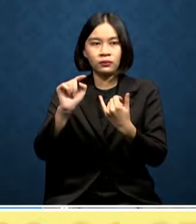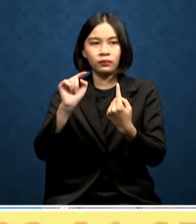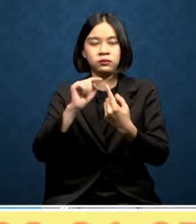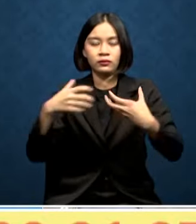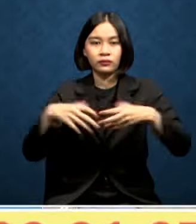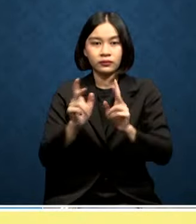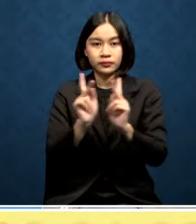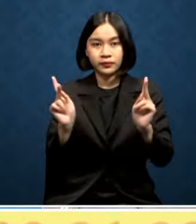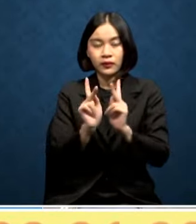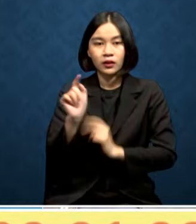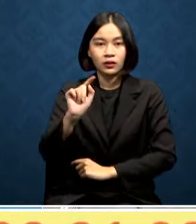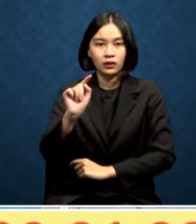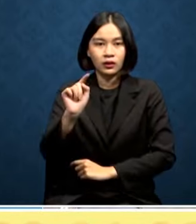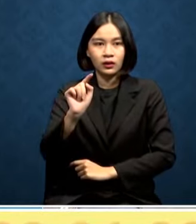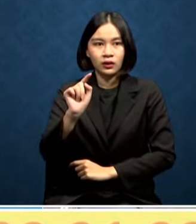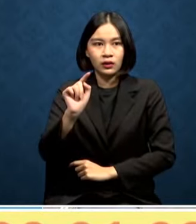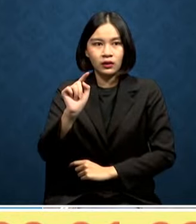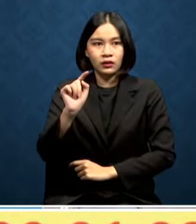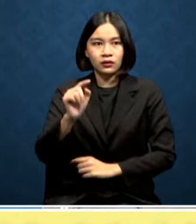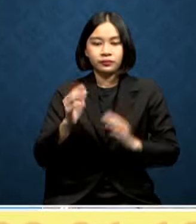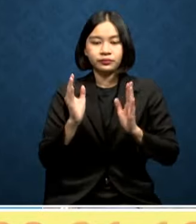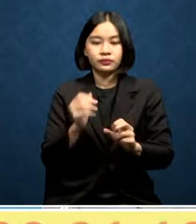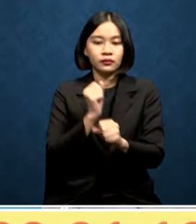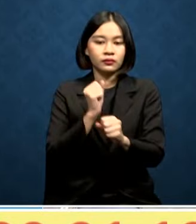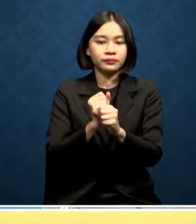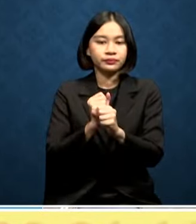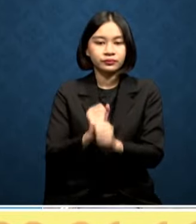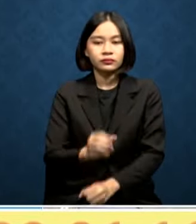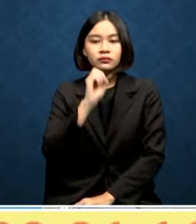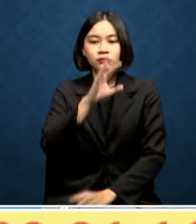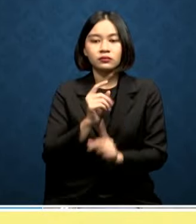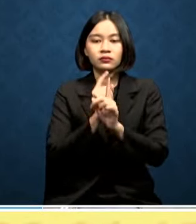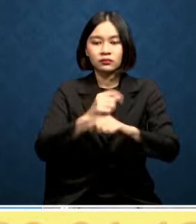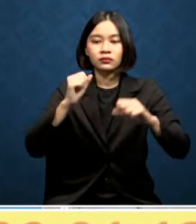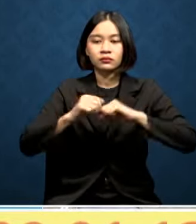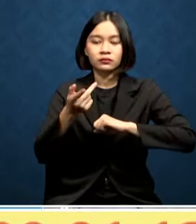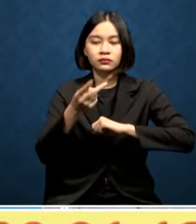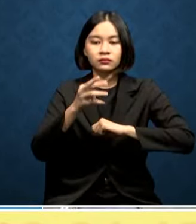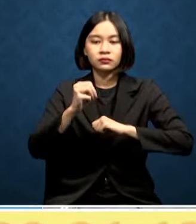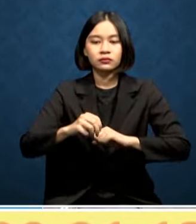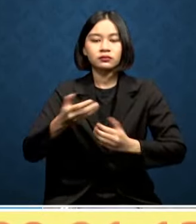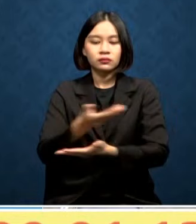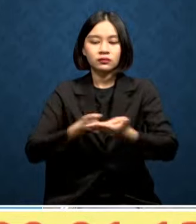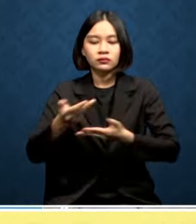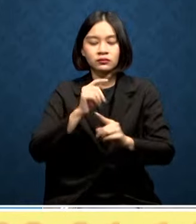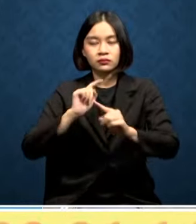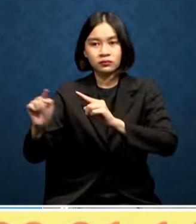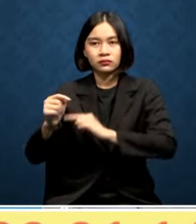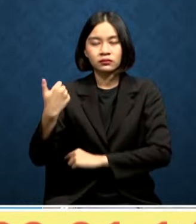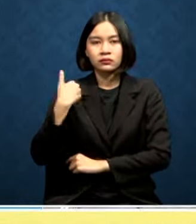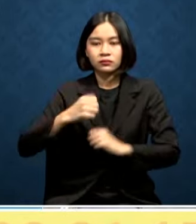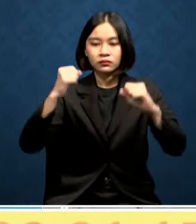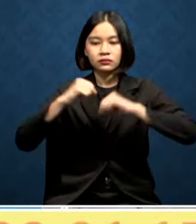กรรมการที่ทางทางผู้จัดตั้งนิคมเนี่ยอ้างมติครมเนี่ยซึ่งการพิจารณาเนี่ยก็ได้มี